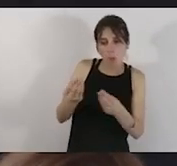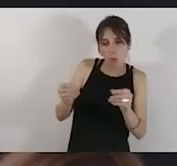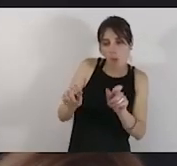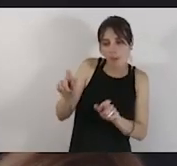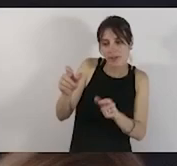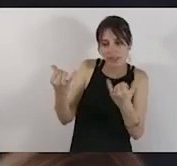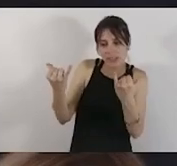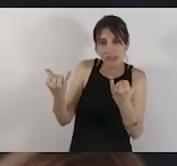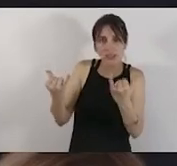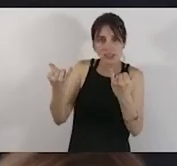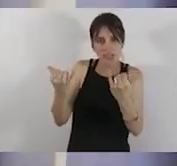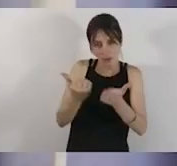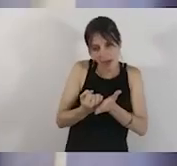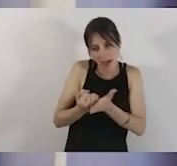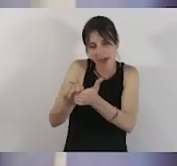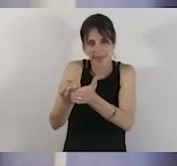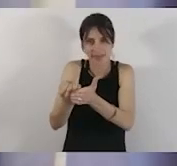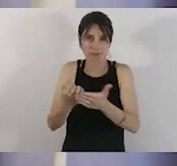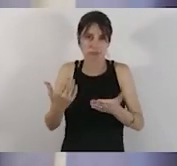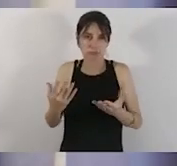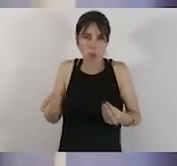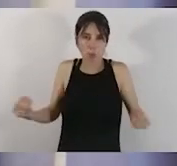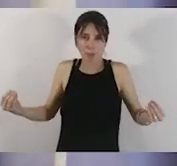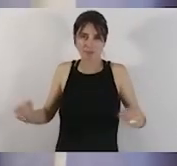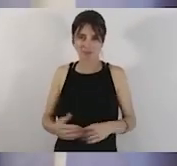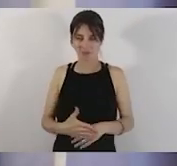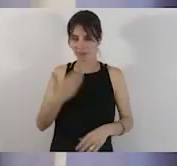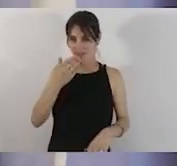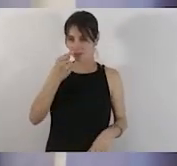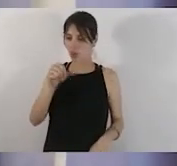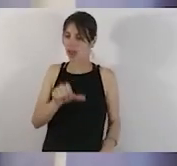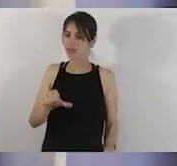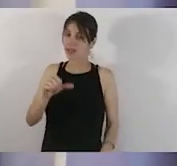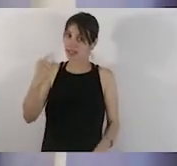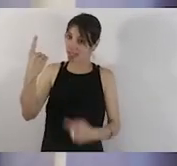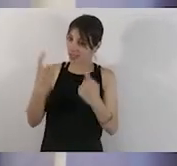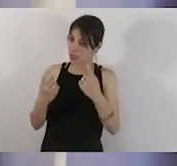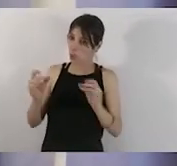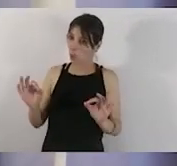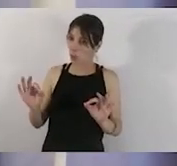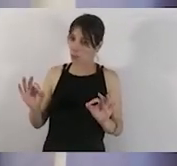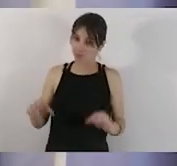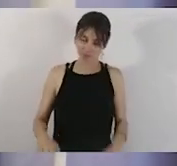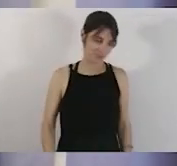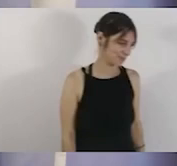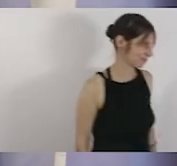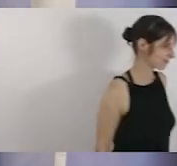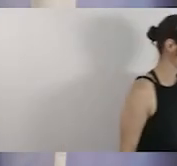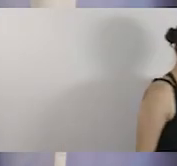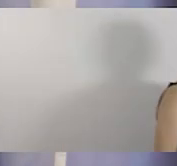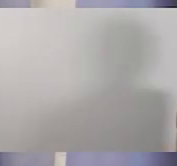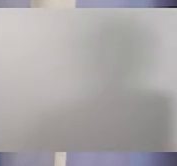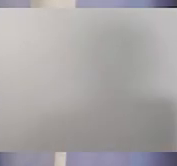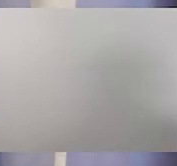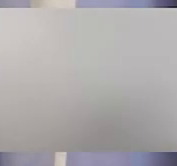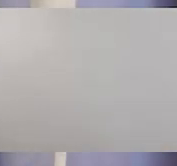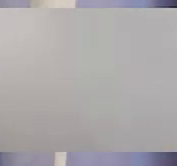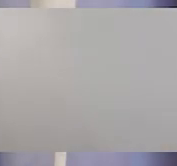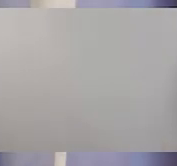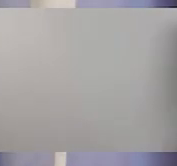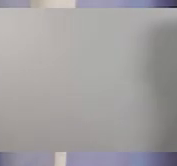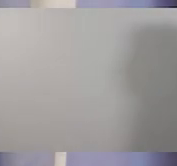nos concitoyens. Merci, Monsieur Aspinas. Y a-t-il des questions ? Y a-t-il des votes contre ? Des